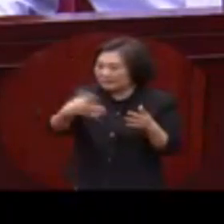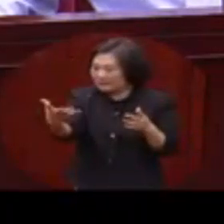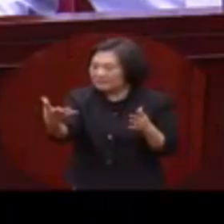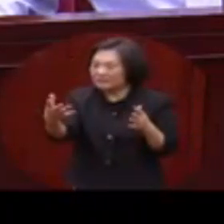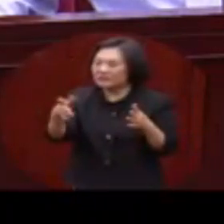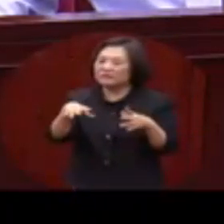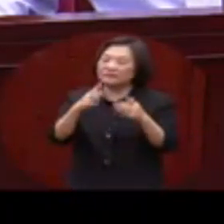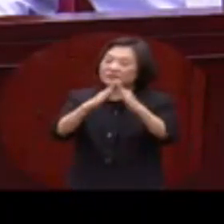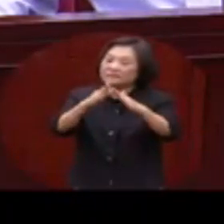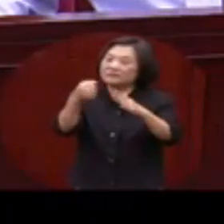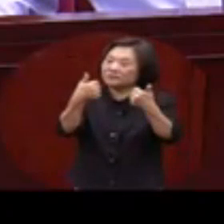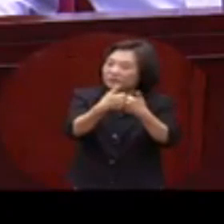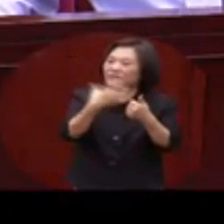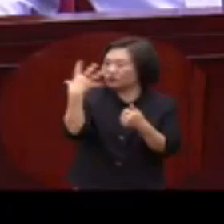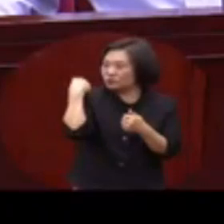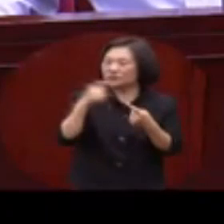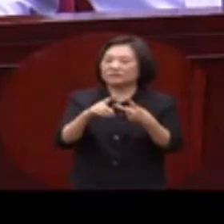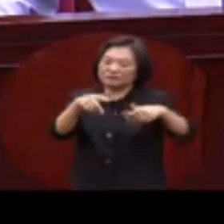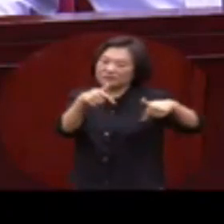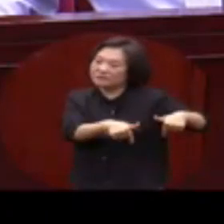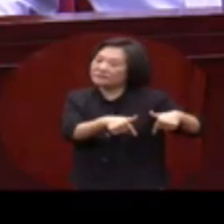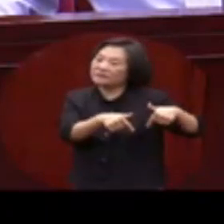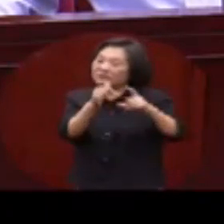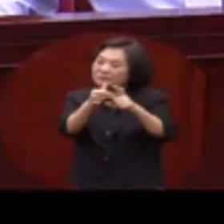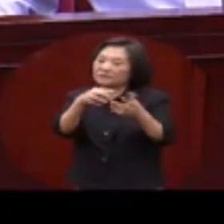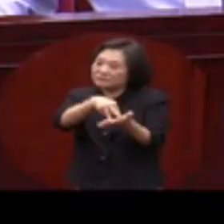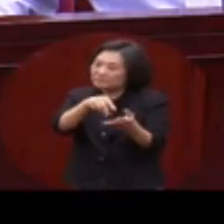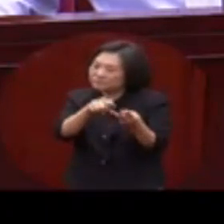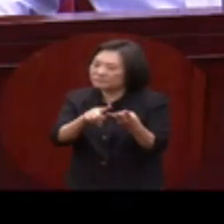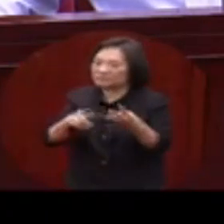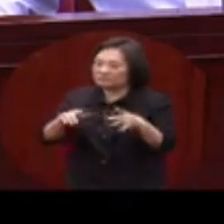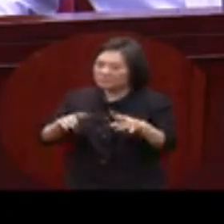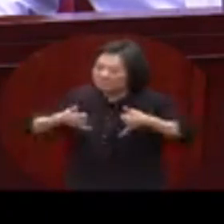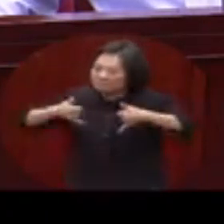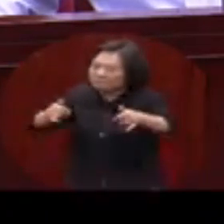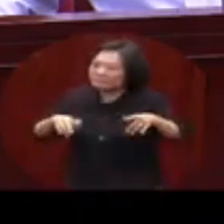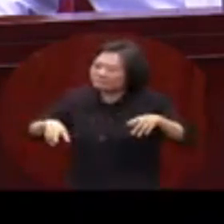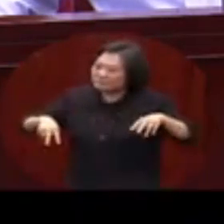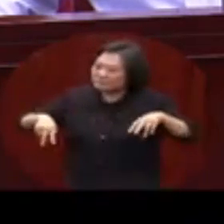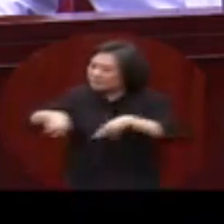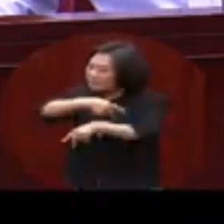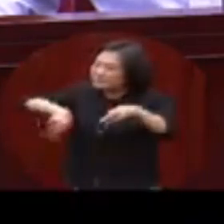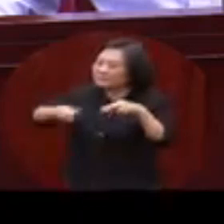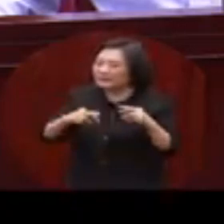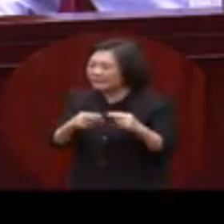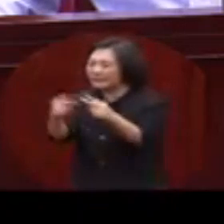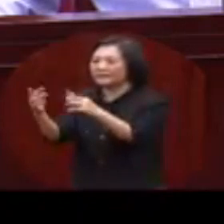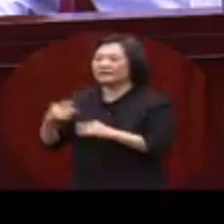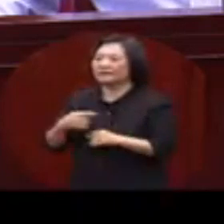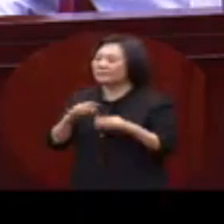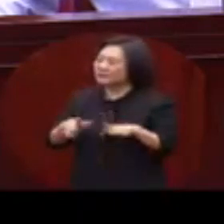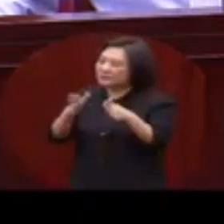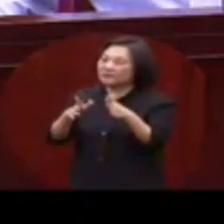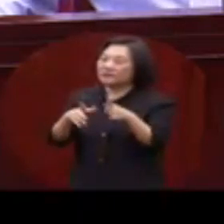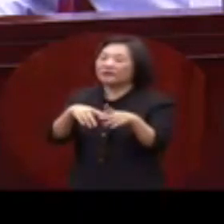包括市议会啦哈，还有整个西区门户的这个人行动线的改善，这个我们都陆续续续哈在进行当中。所以现在是这样，